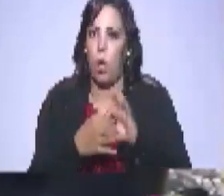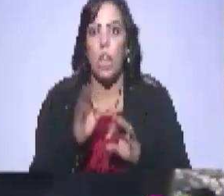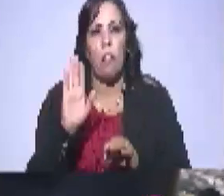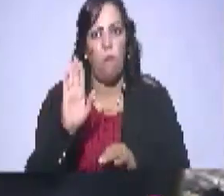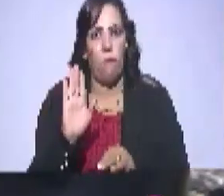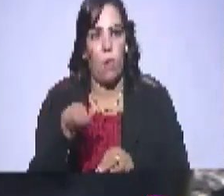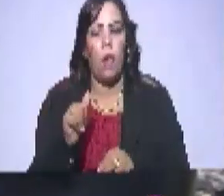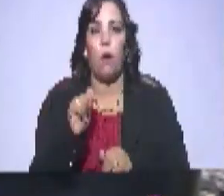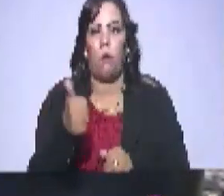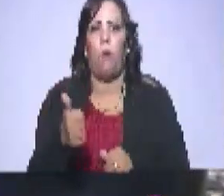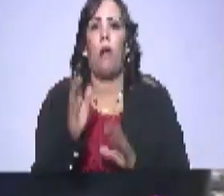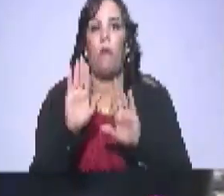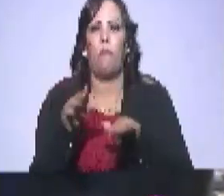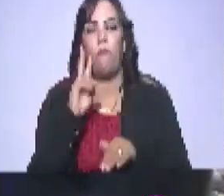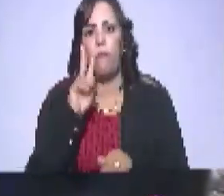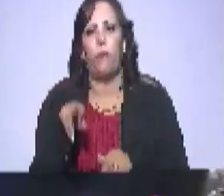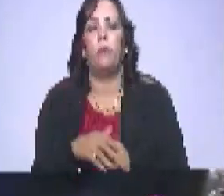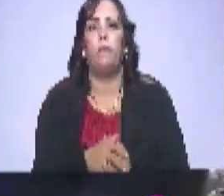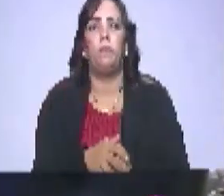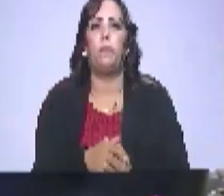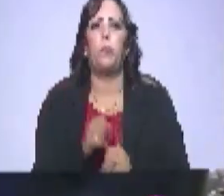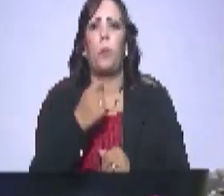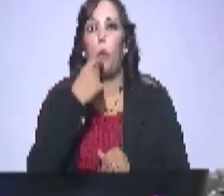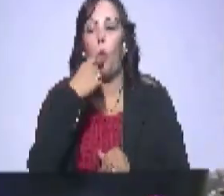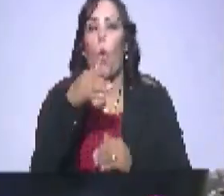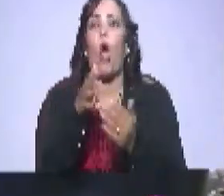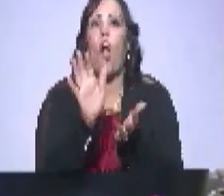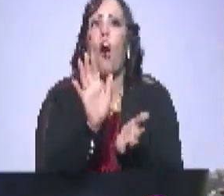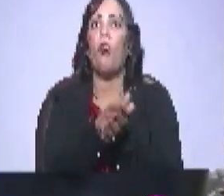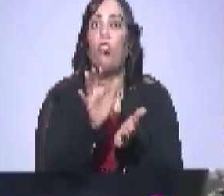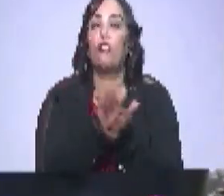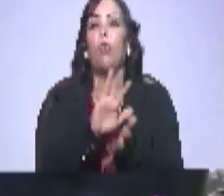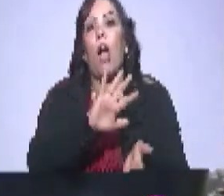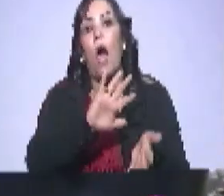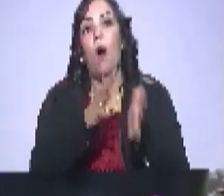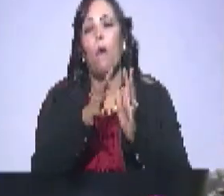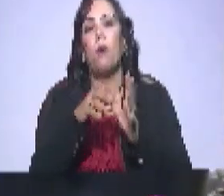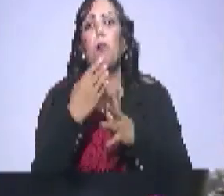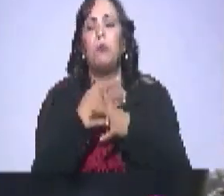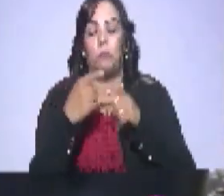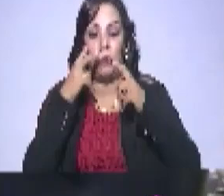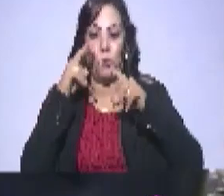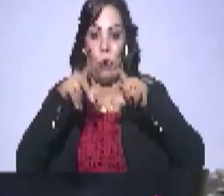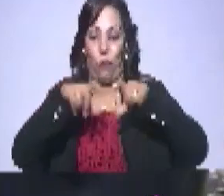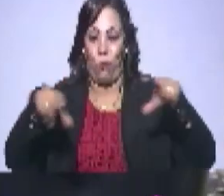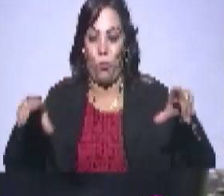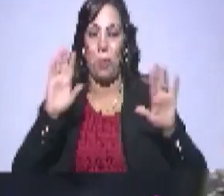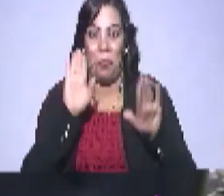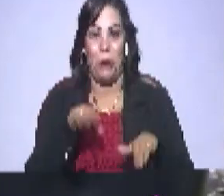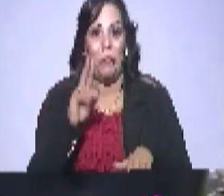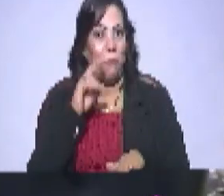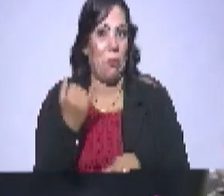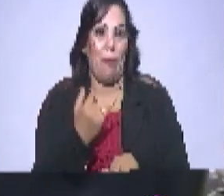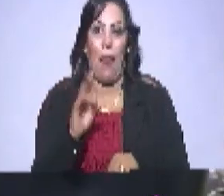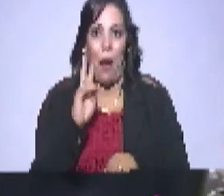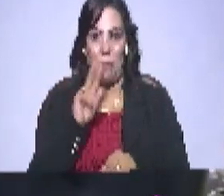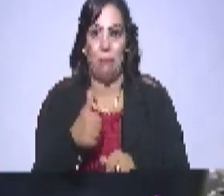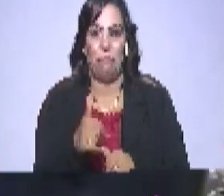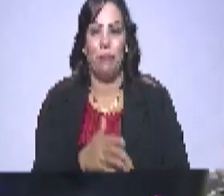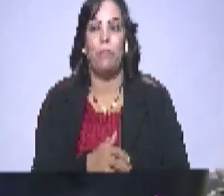موجود، هتروح هتلاقيه في بورسعيد. نطلبه كده في كل المطاعم. عايز اكل قرش انت هتلاقيه معروض بجد. هتلاقيه